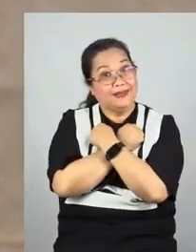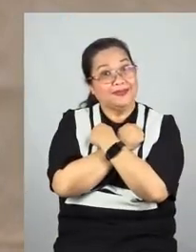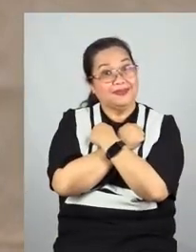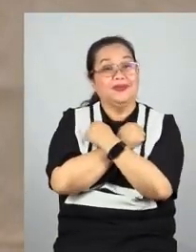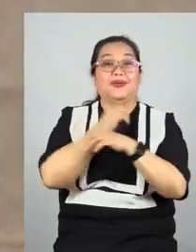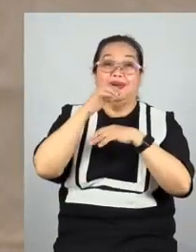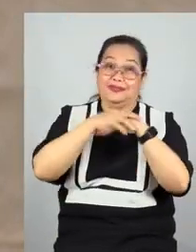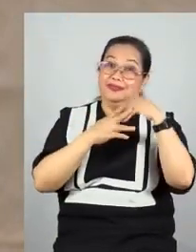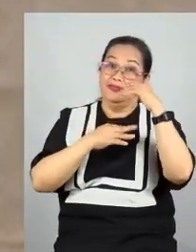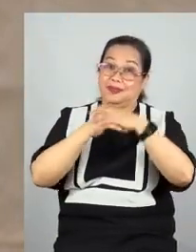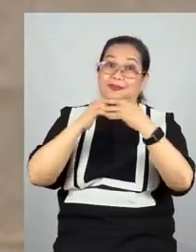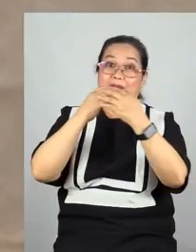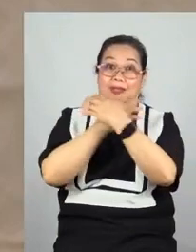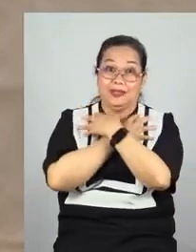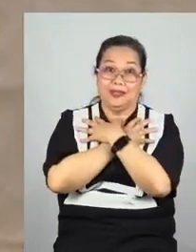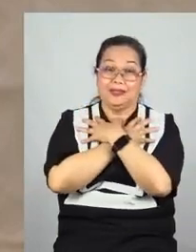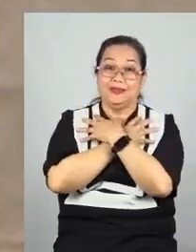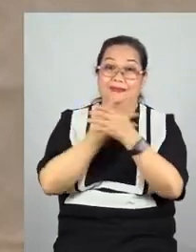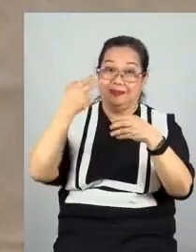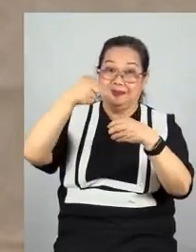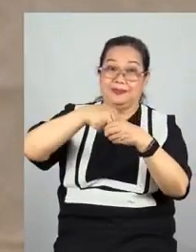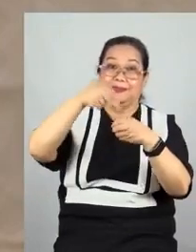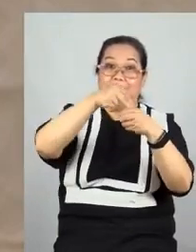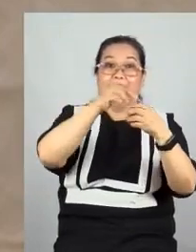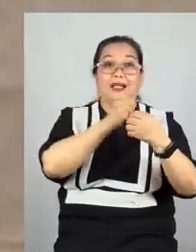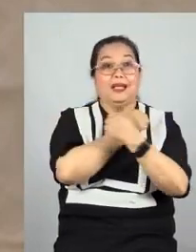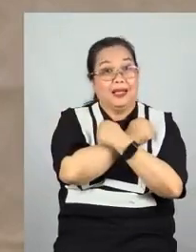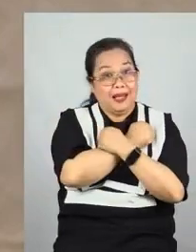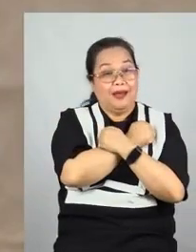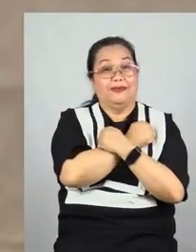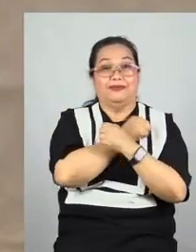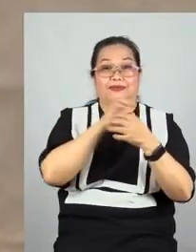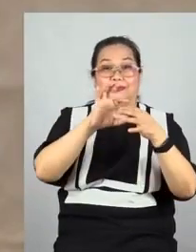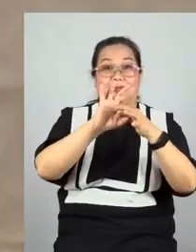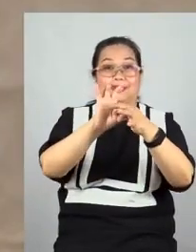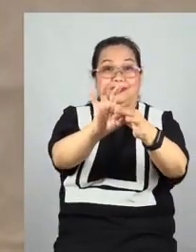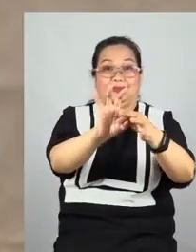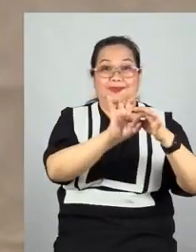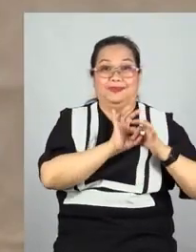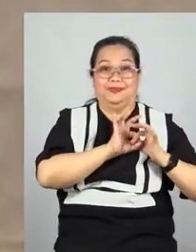love, may participation in the Spirit, may affection, may sympathy.